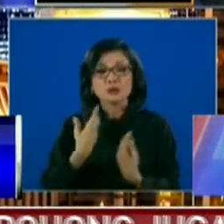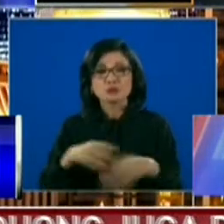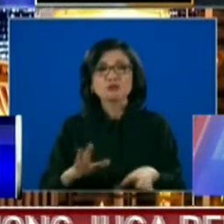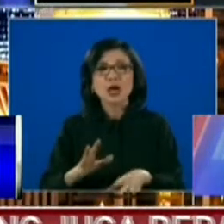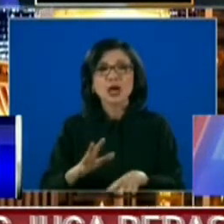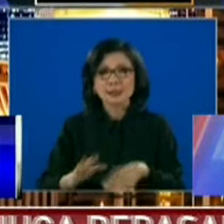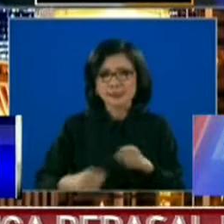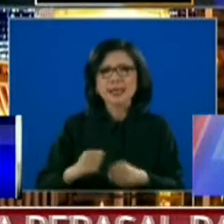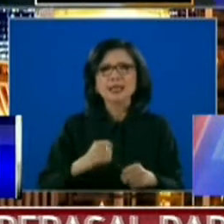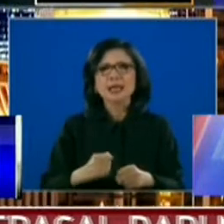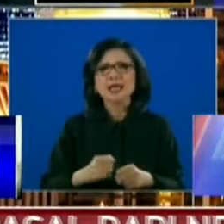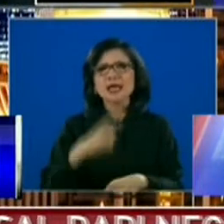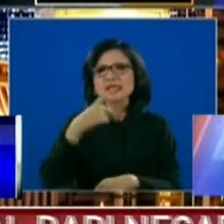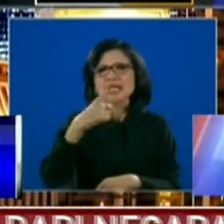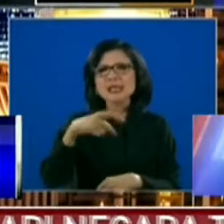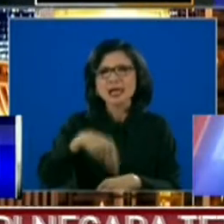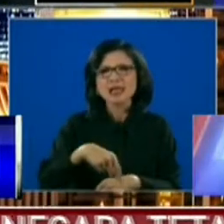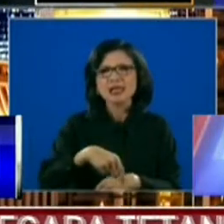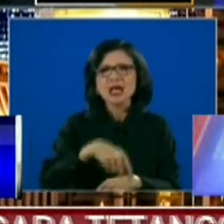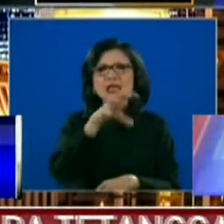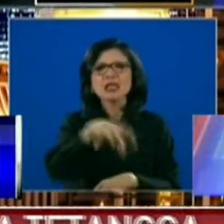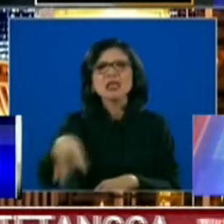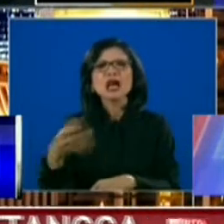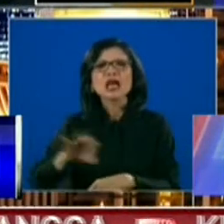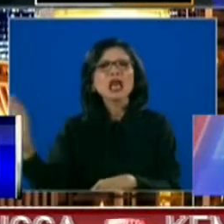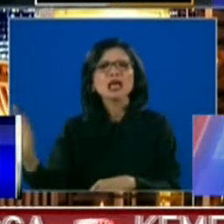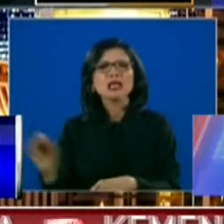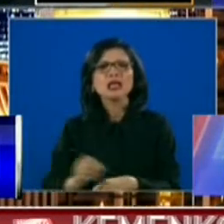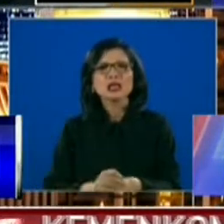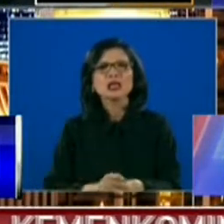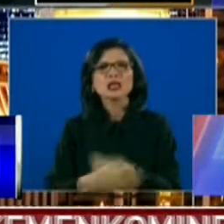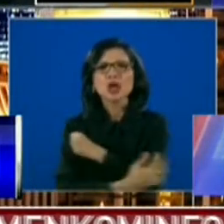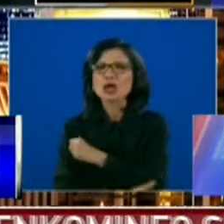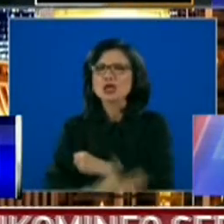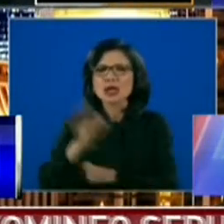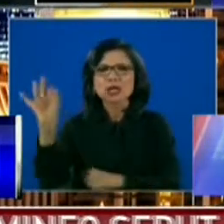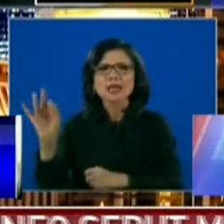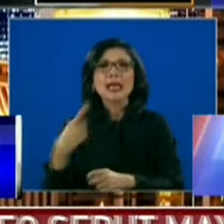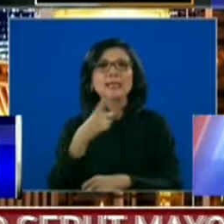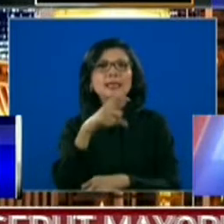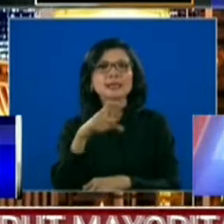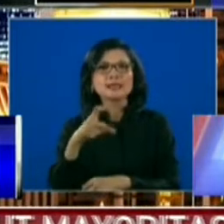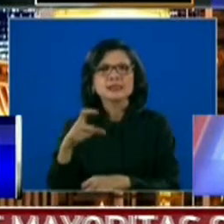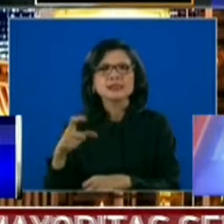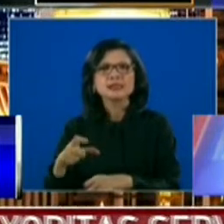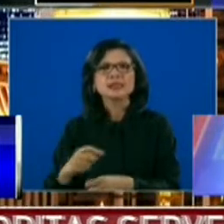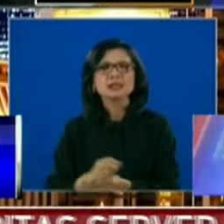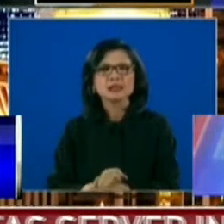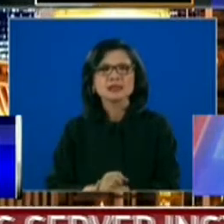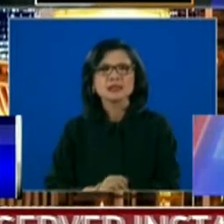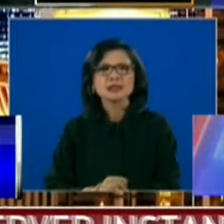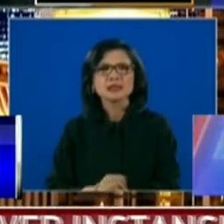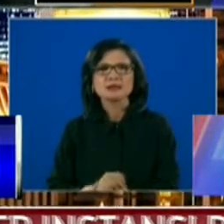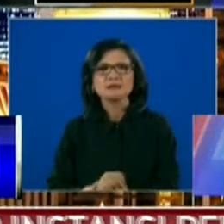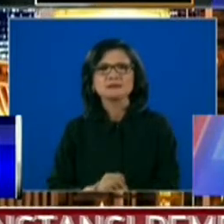dijalankan skema-skema ini di negara lain. Bagaimana skema perbankan bekerja sama dengan skema pembiayaan yang betul-betul jangka